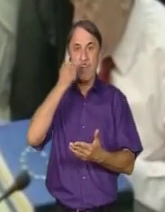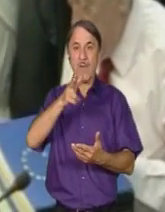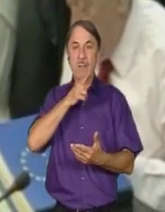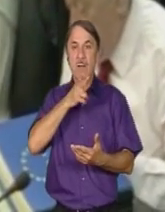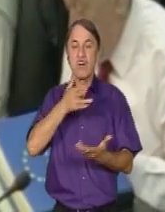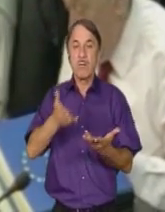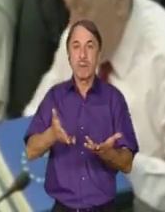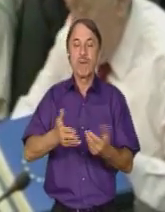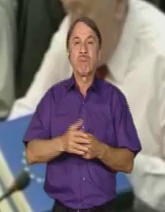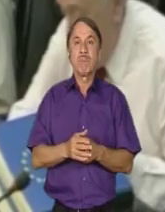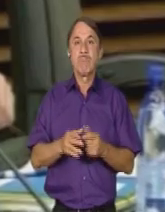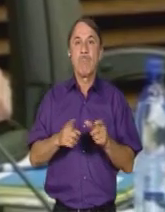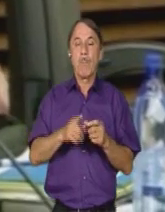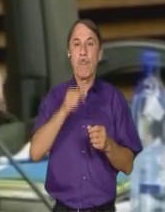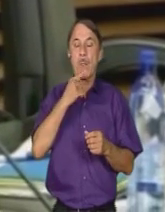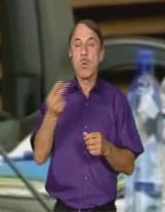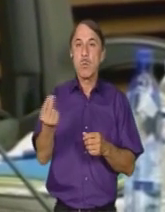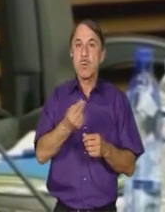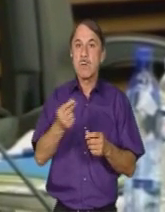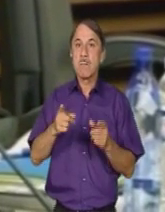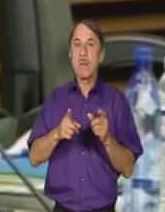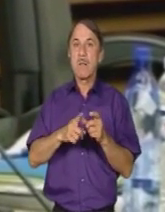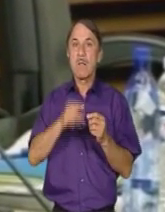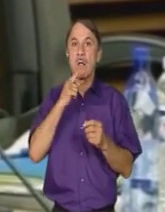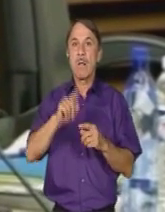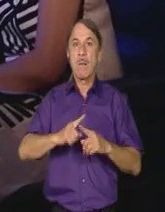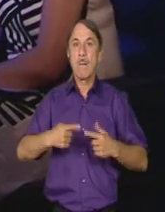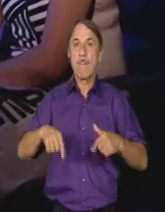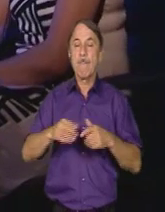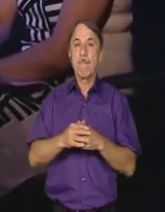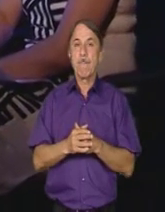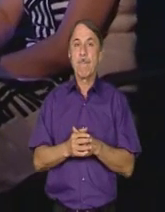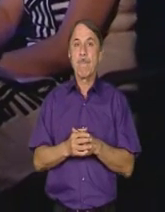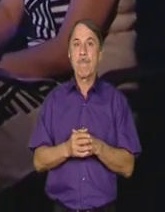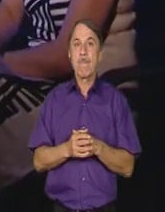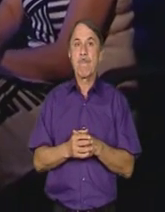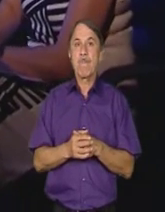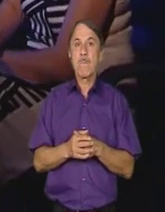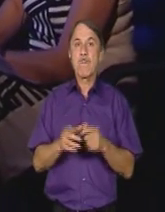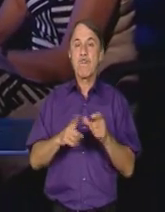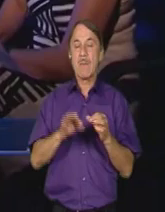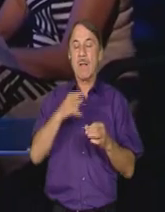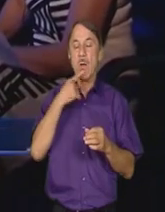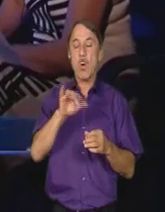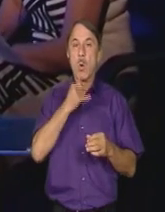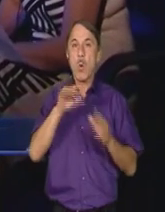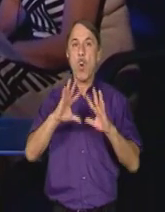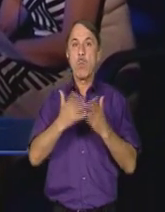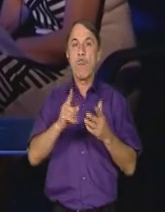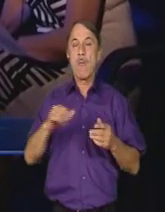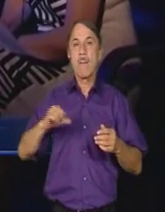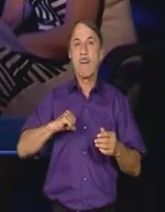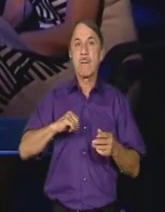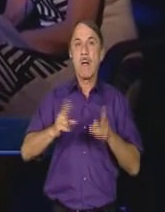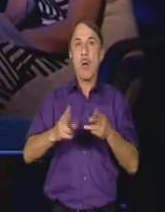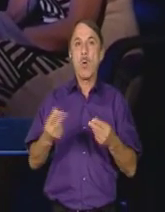što je po njegovom mišljenju i naš osnovni uslov za ulazak u Evropsku uniju. Da. Evropsku uniju, uzgred budi rečeno, uopšte ne interesuje